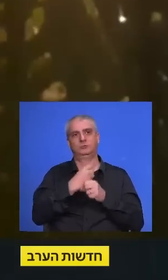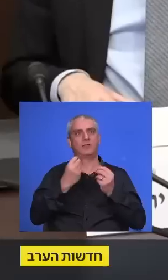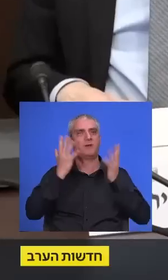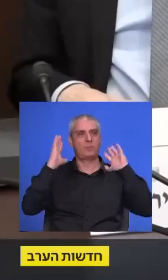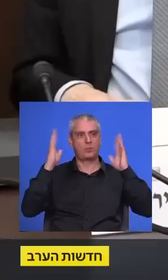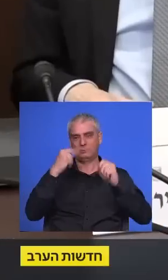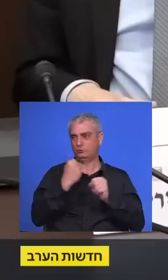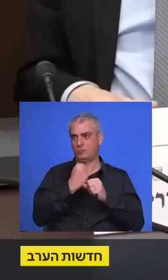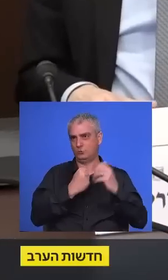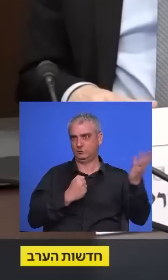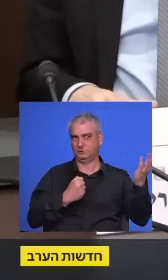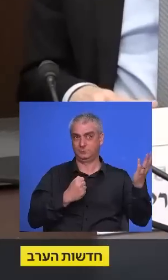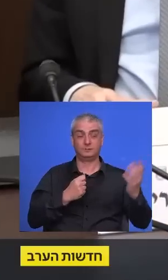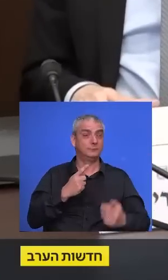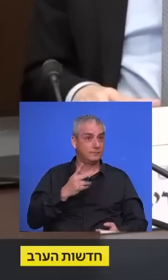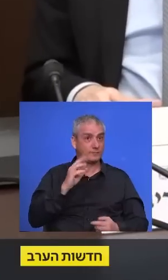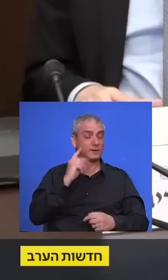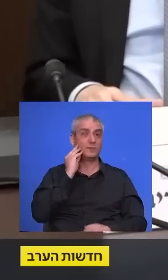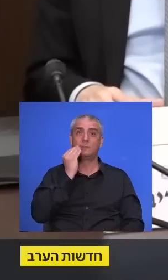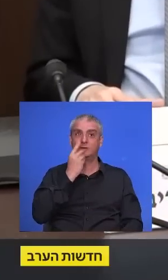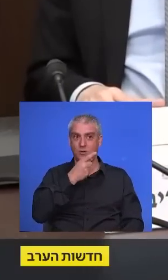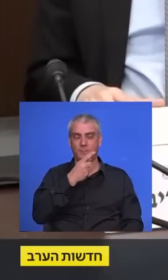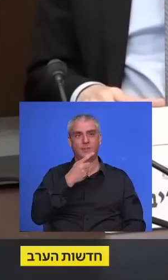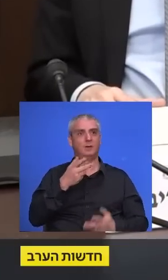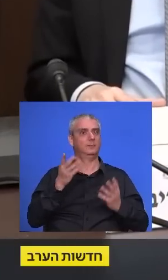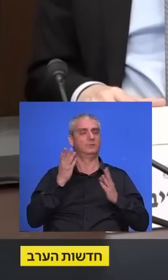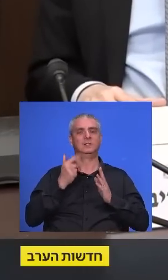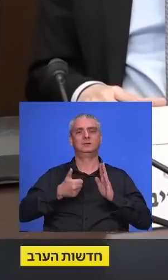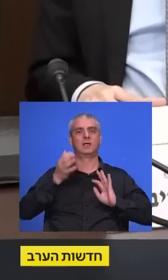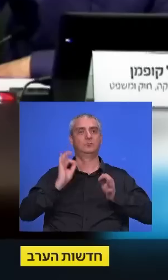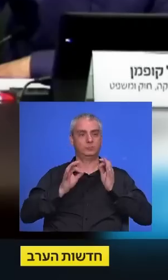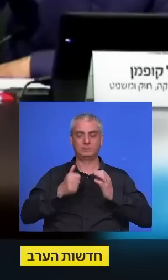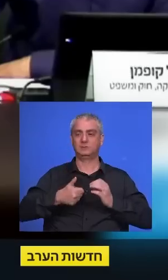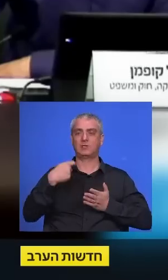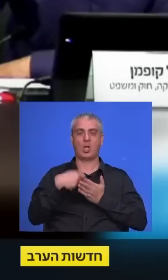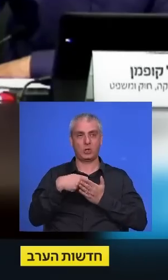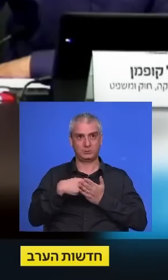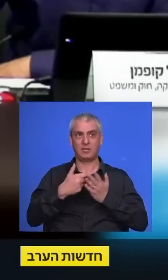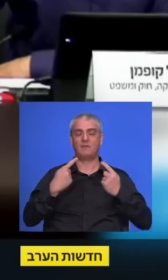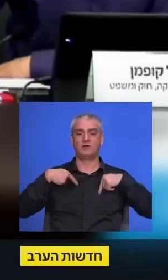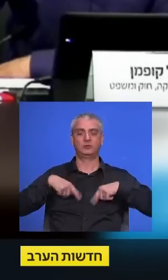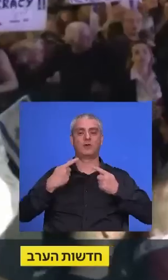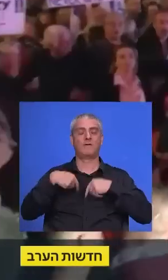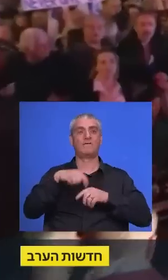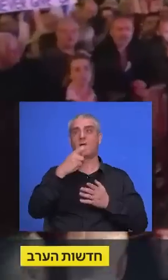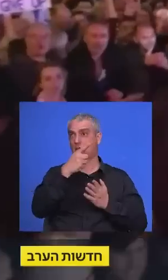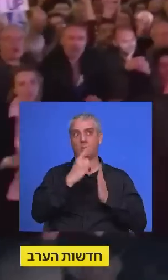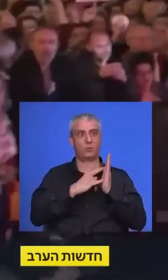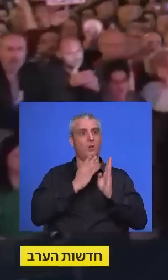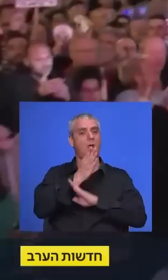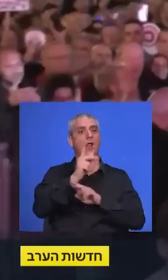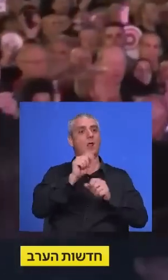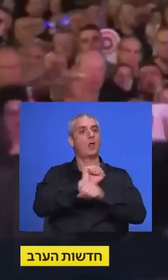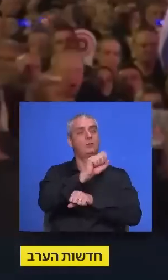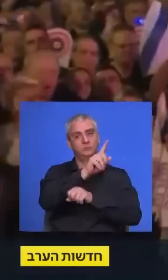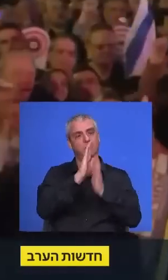שהם עושים. ועם זה, בשעות הצהריים פנו חגיגית שר המשפטים, שר האוצר ויושב ראש ועדת החוקה לראשי האופוזיציה כדי